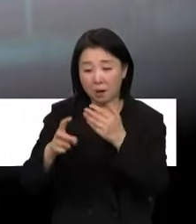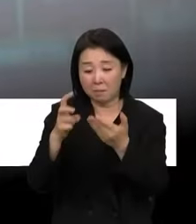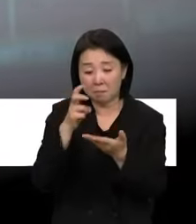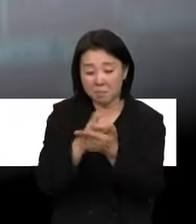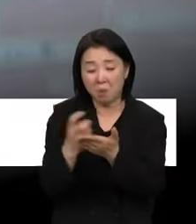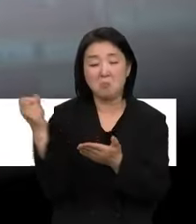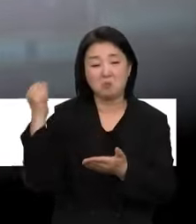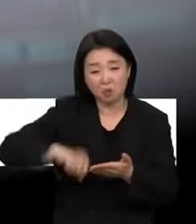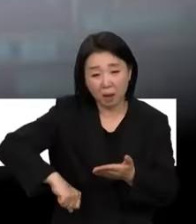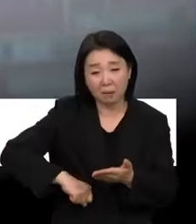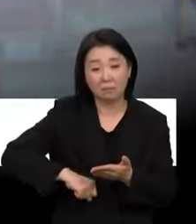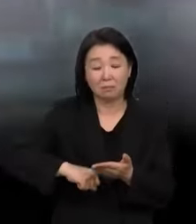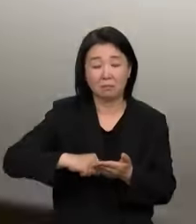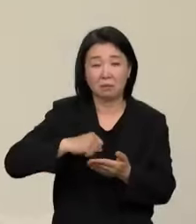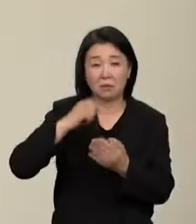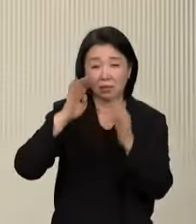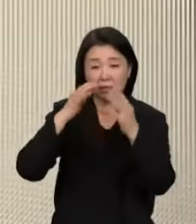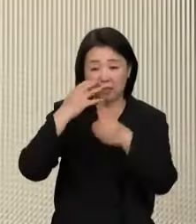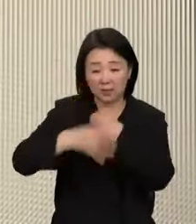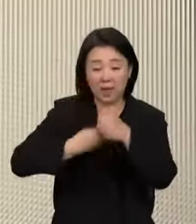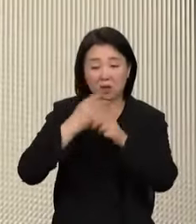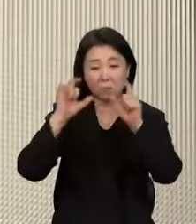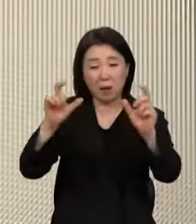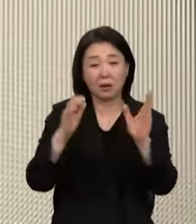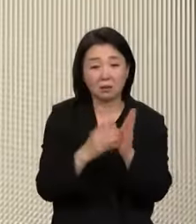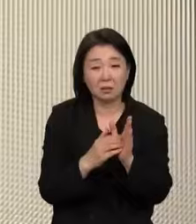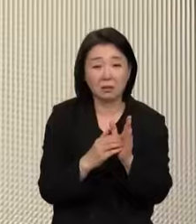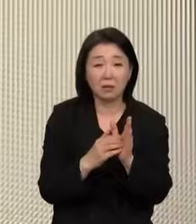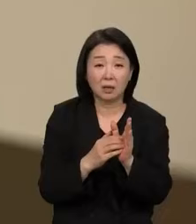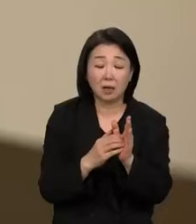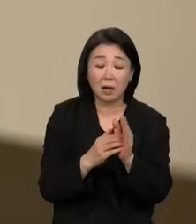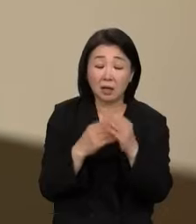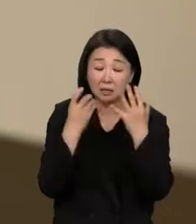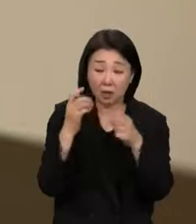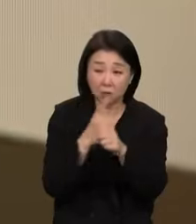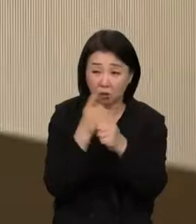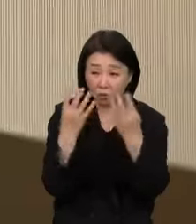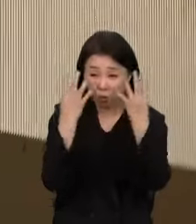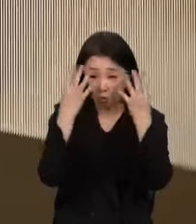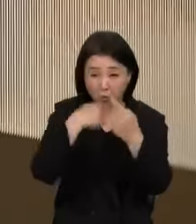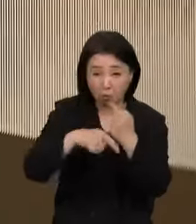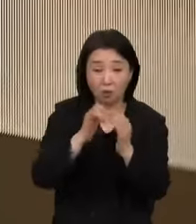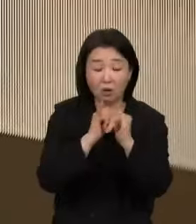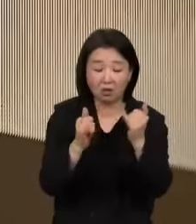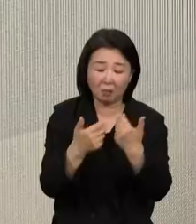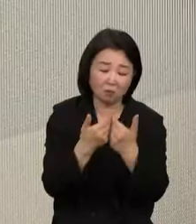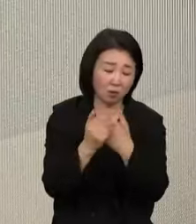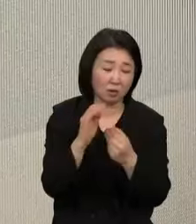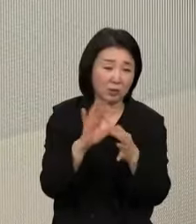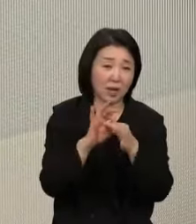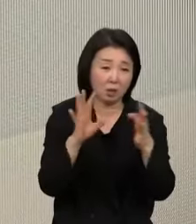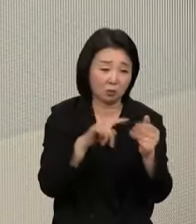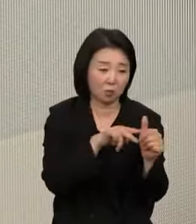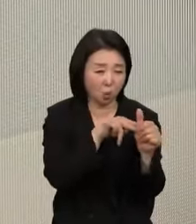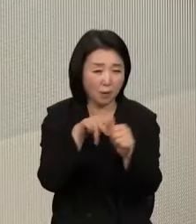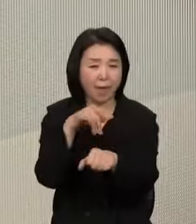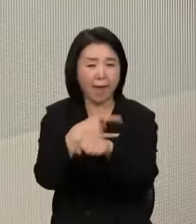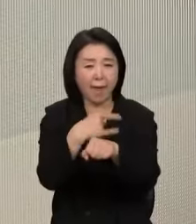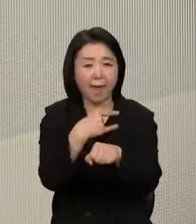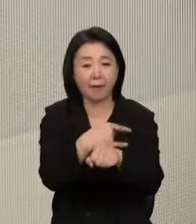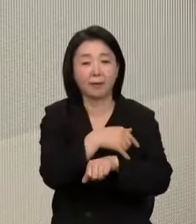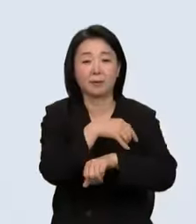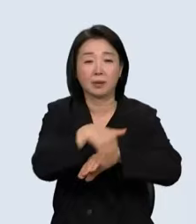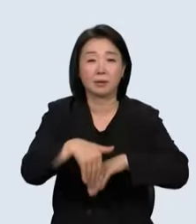4년을 선고받았습니다 하지만 새로운 디지털 교도소 운영진은 부작용과 별개로 공개를 이어나가겠다는